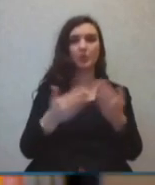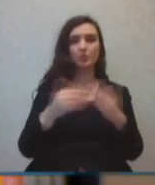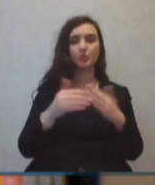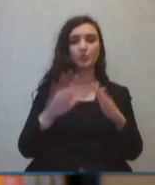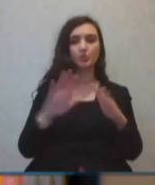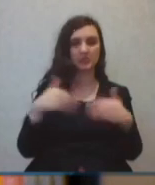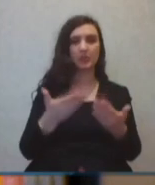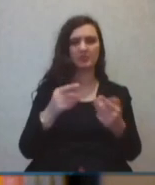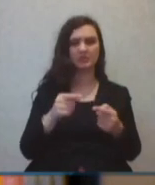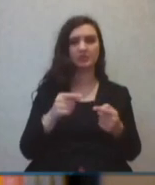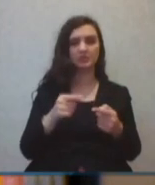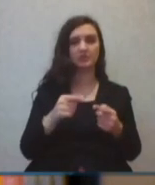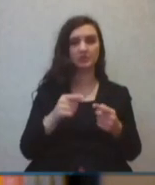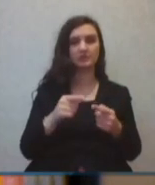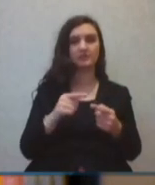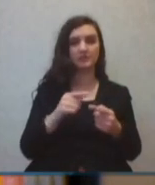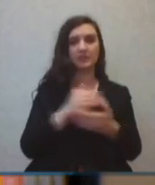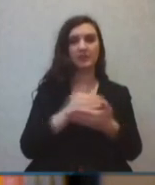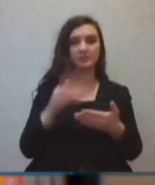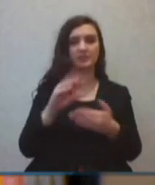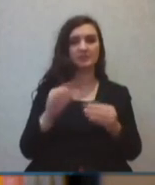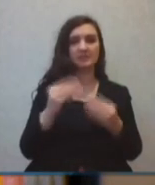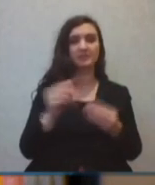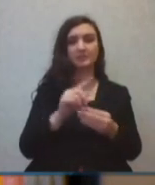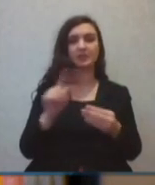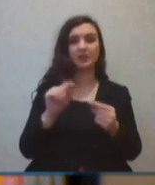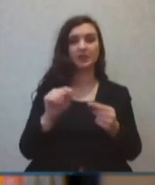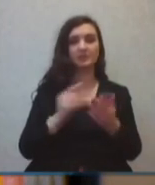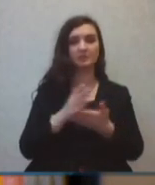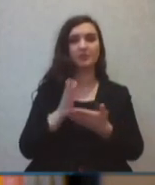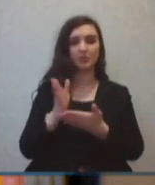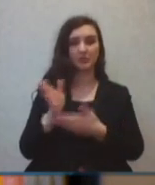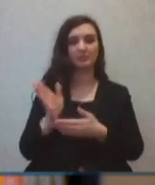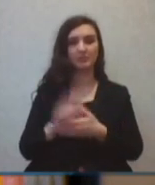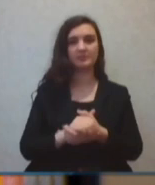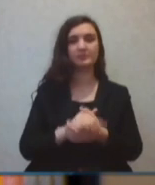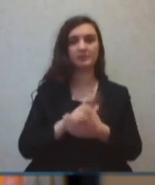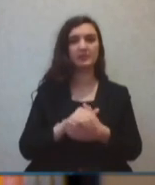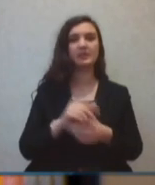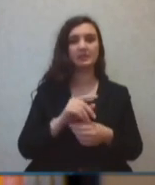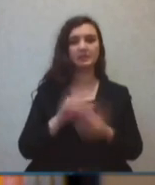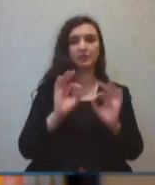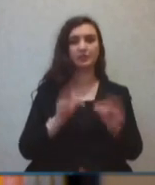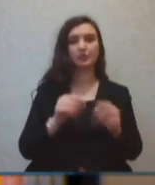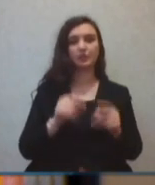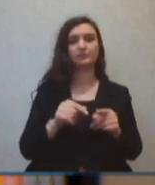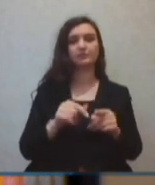კონსულტირების სტადიაში მისცემს რაღაც გარკვეულ მიმართულებებს და გარკვეულ